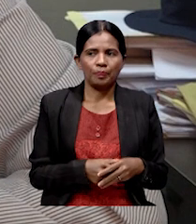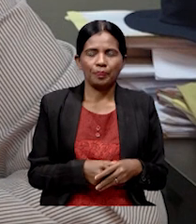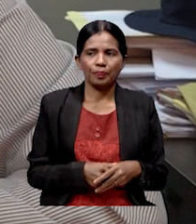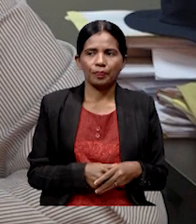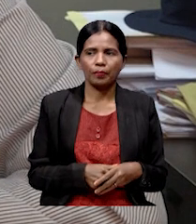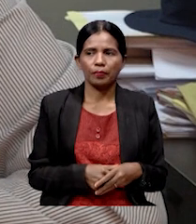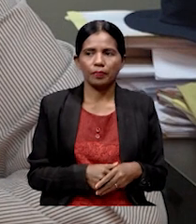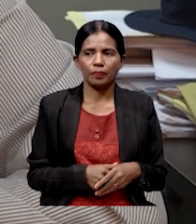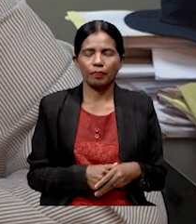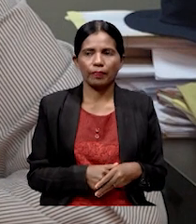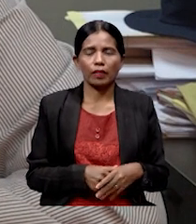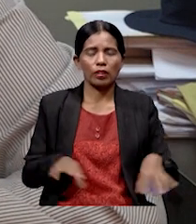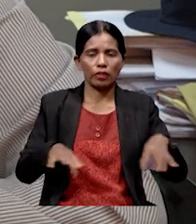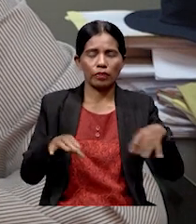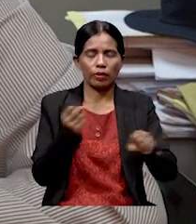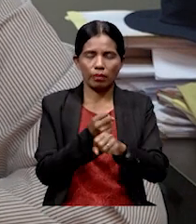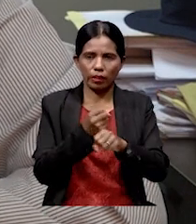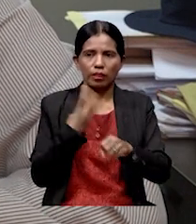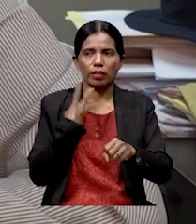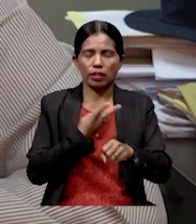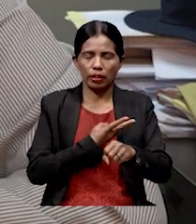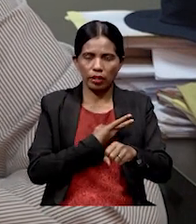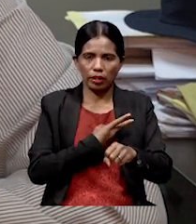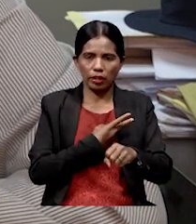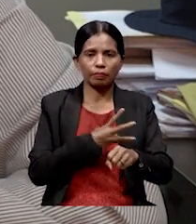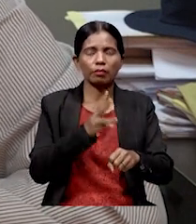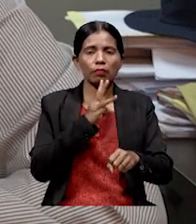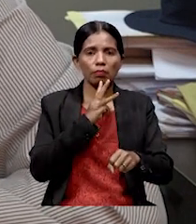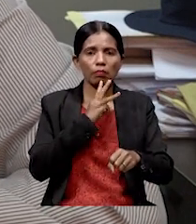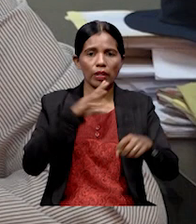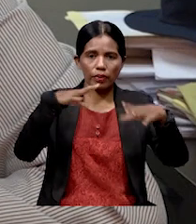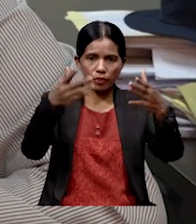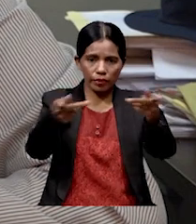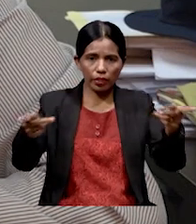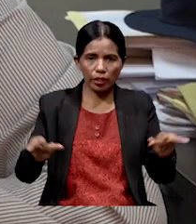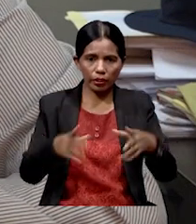Esforz tomak itania tanki bemos iha